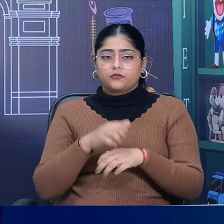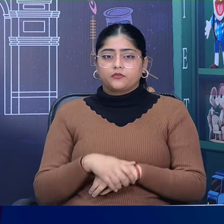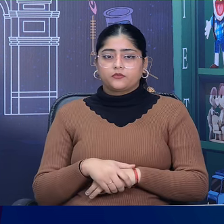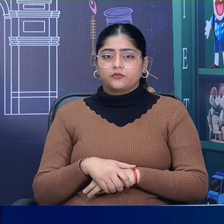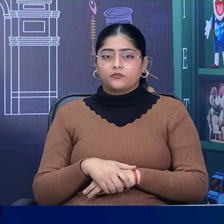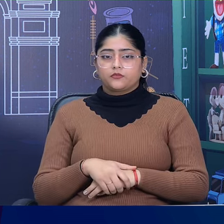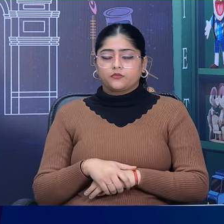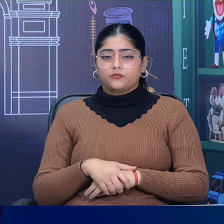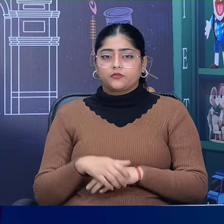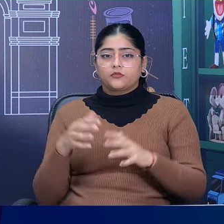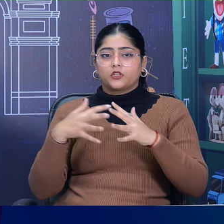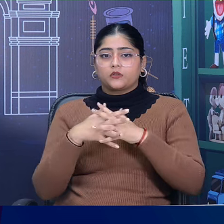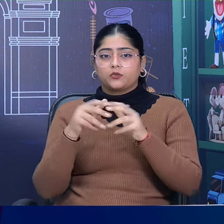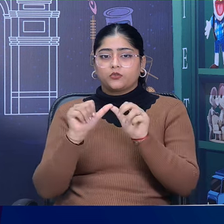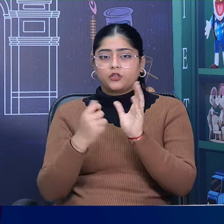गवर्नमेंट